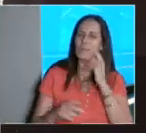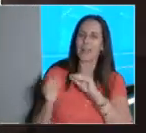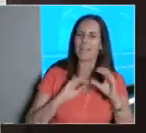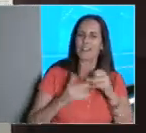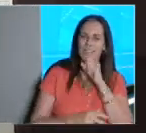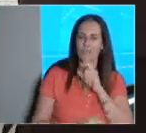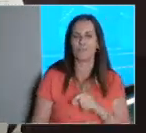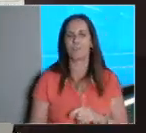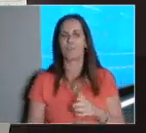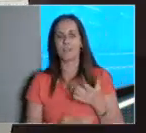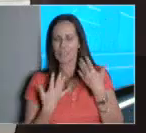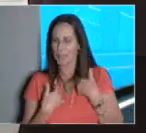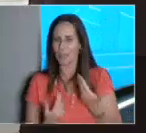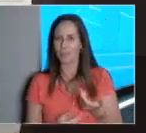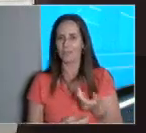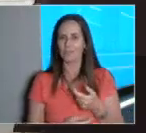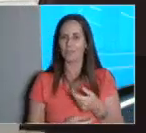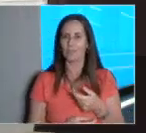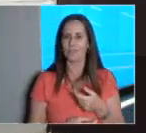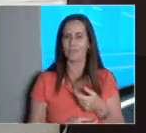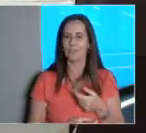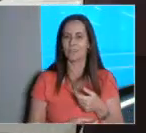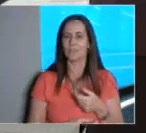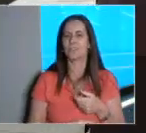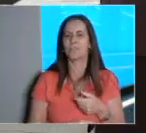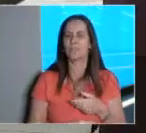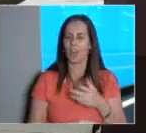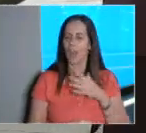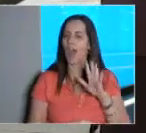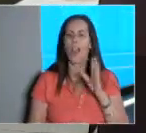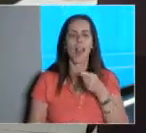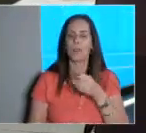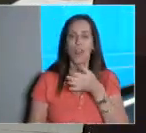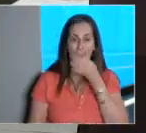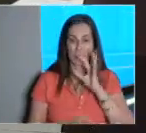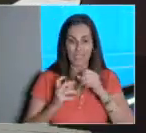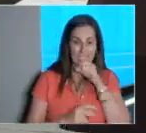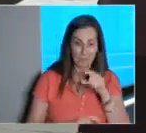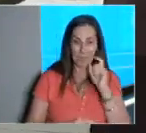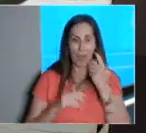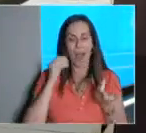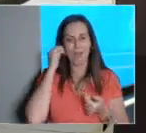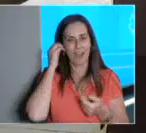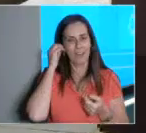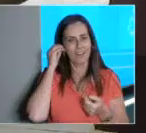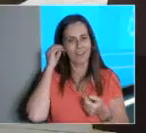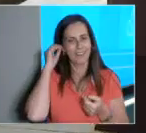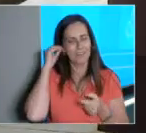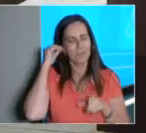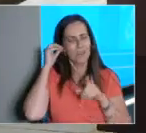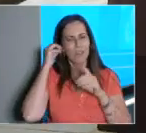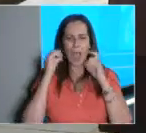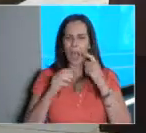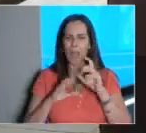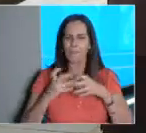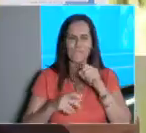זה... ככה במשפט. לא, אני רוצה שהצופה שלנו ידע מה יותר טובה כפר סבא מרמת גן. נראה לי פה עיר רגועה,